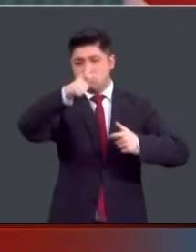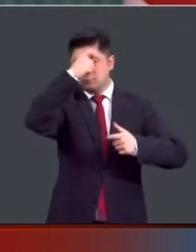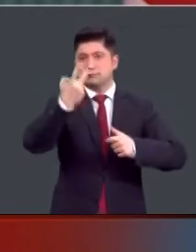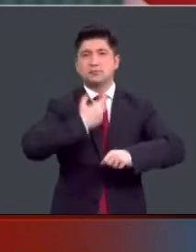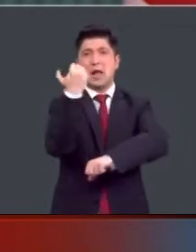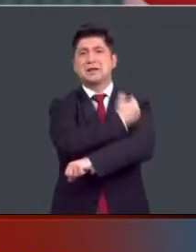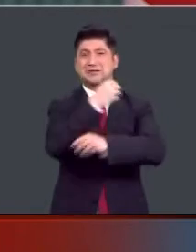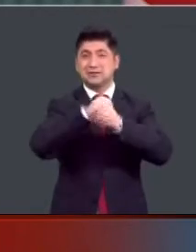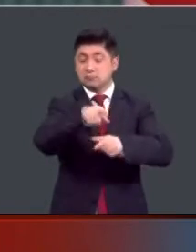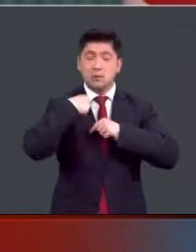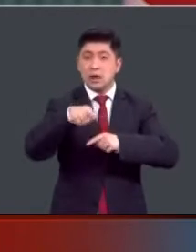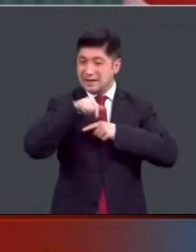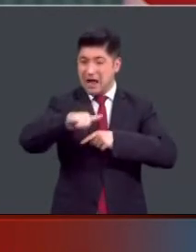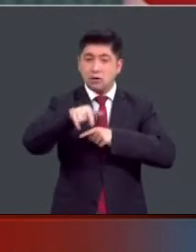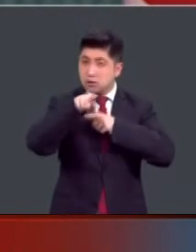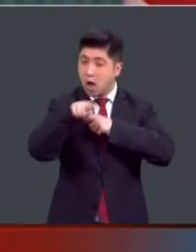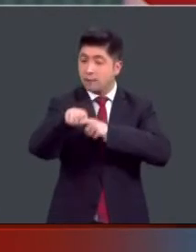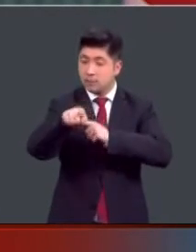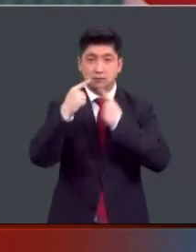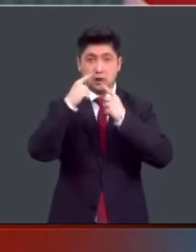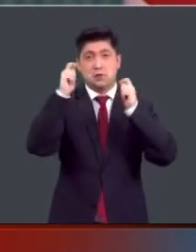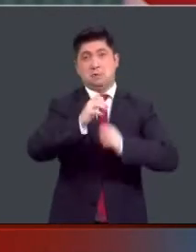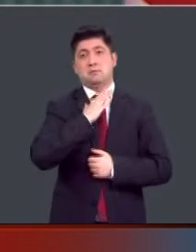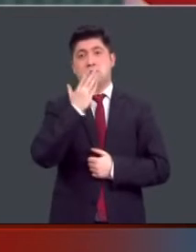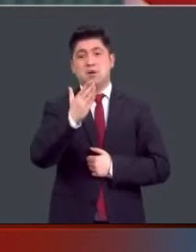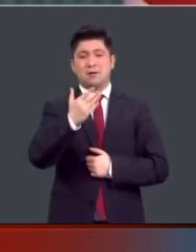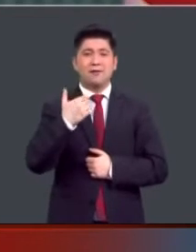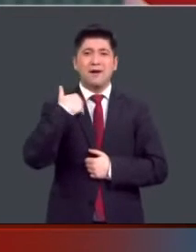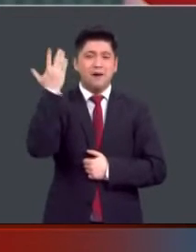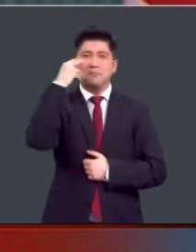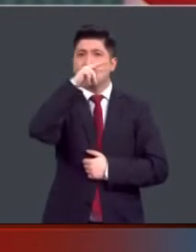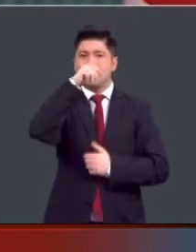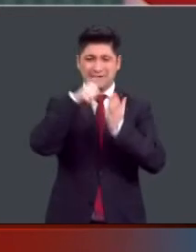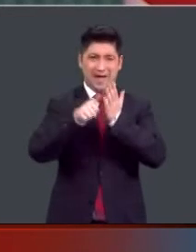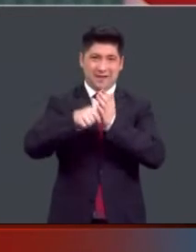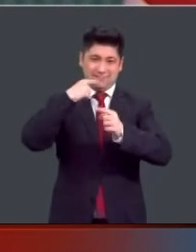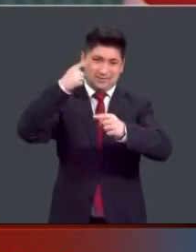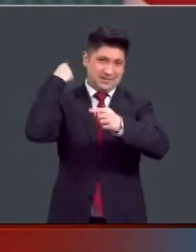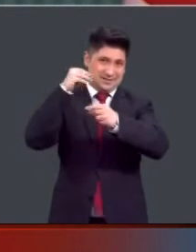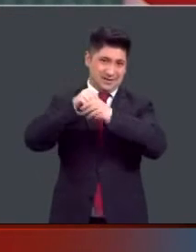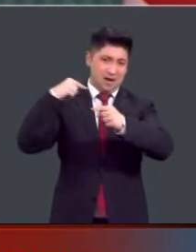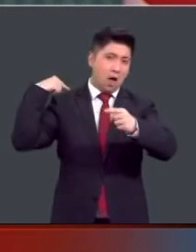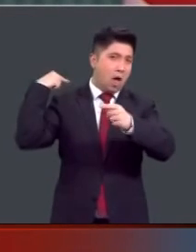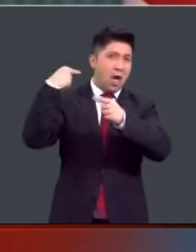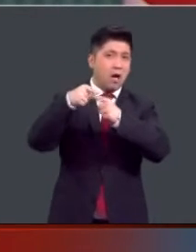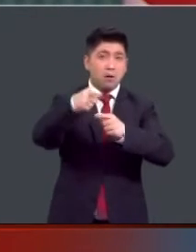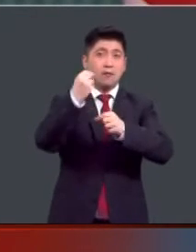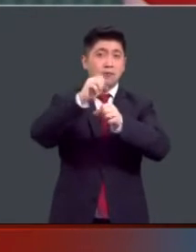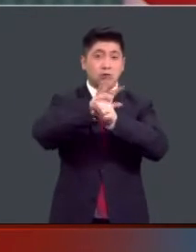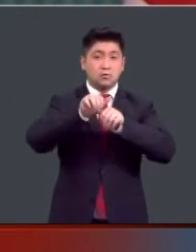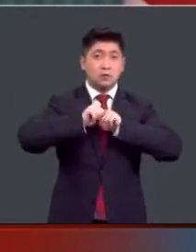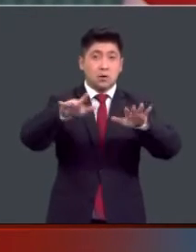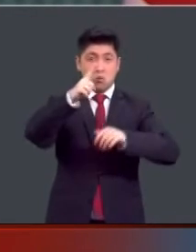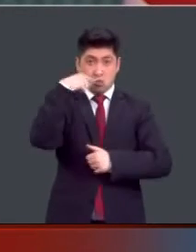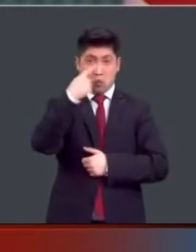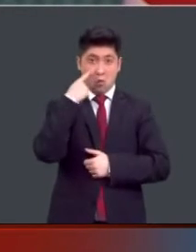çalışmalarını yakından takip ediyoruz milyonların merakla beklediği okullarda yüz yüze eğitime ilişkin açıklamada